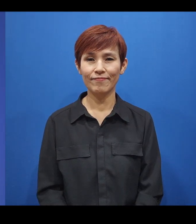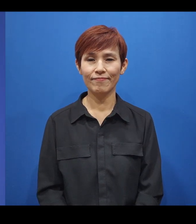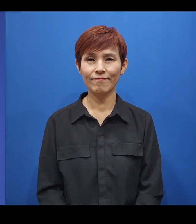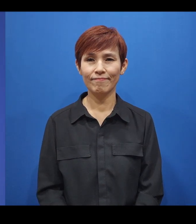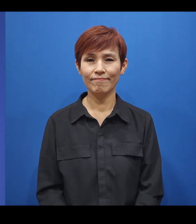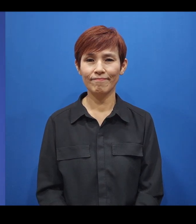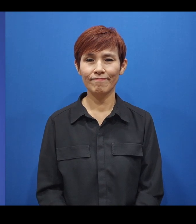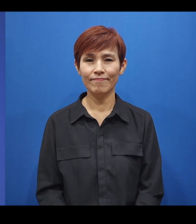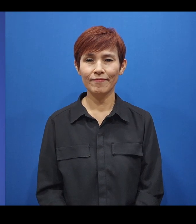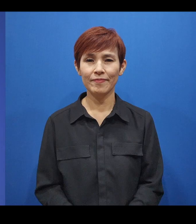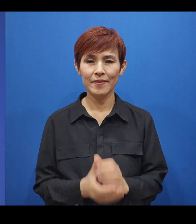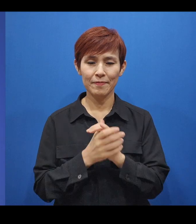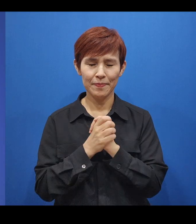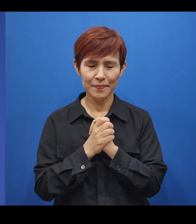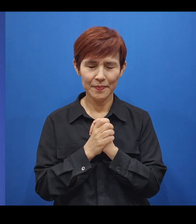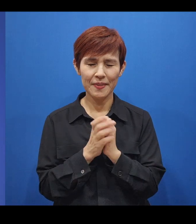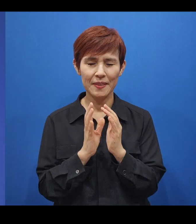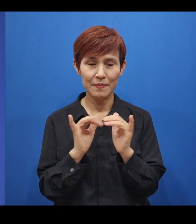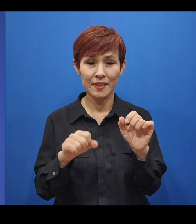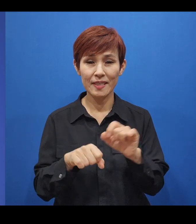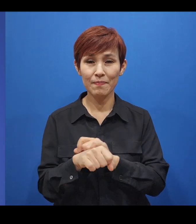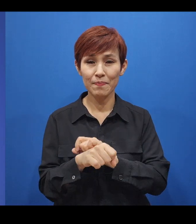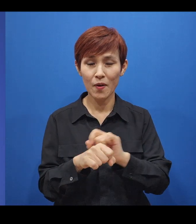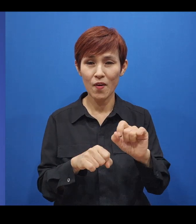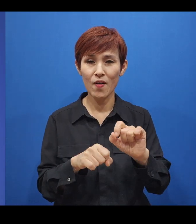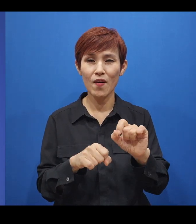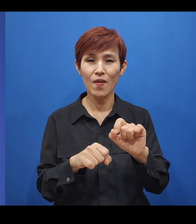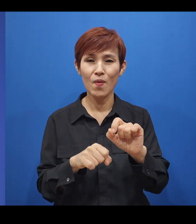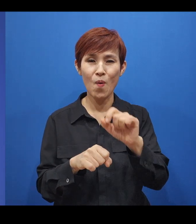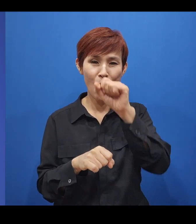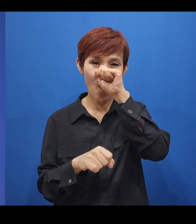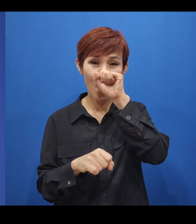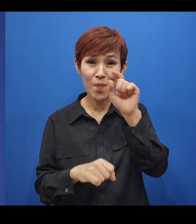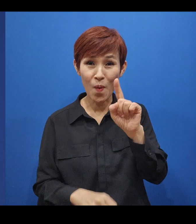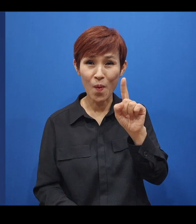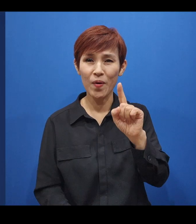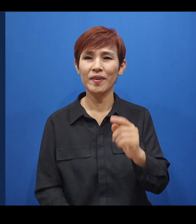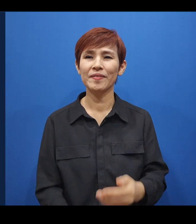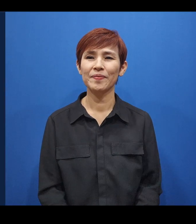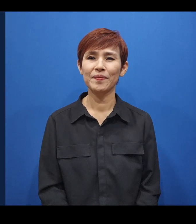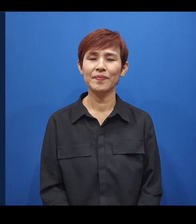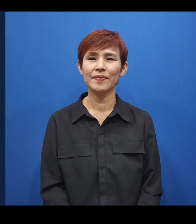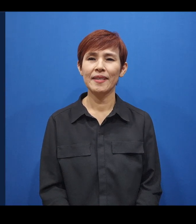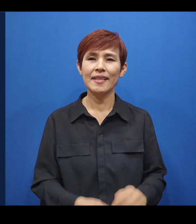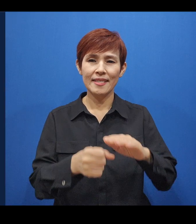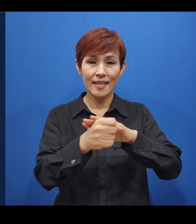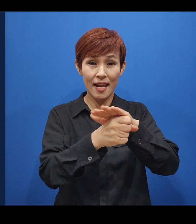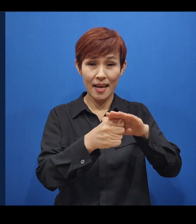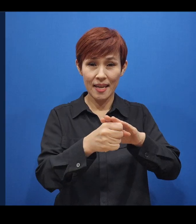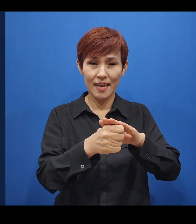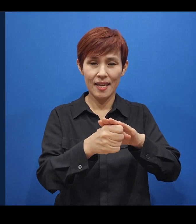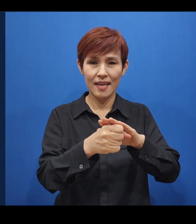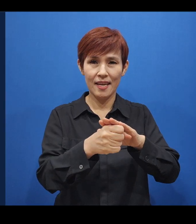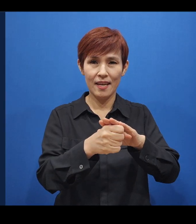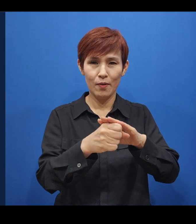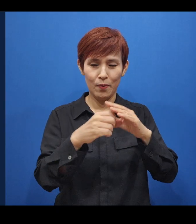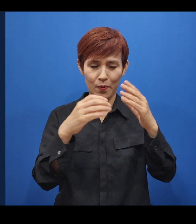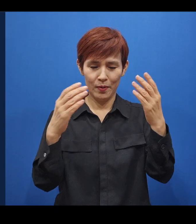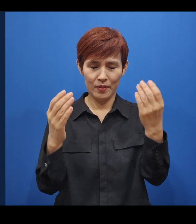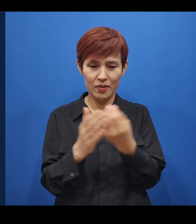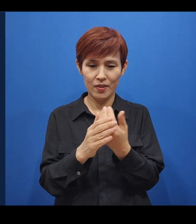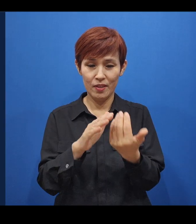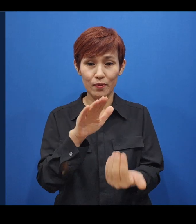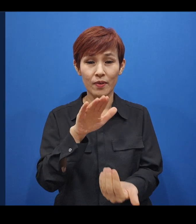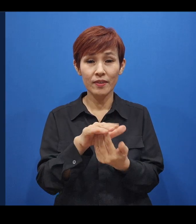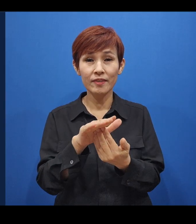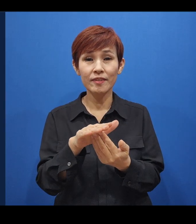이렇게 기도하는 사람들이 가지는 특별 보너스가 하나 있어요. 확인할까요? 이로써 사랑이 우리에게 온전히 이루어진